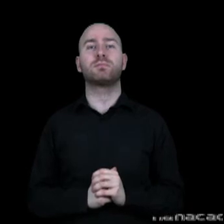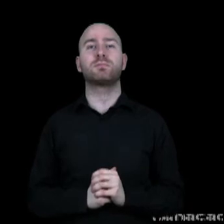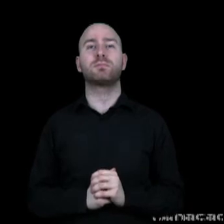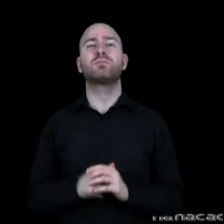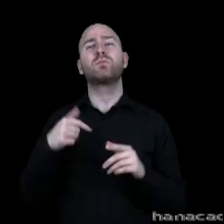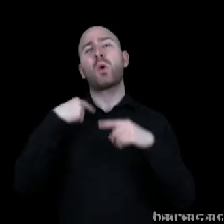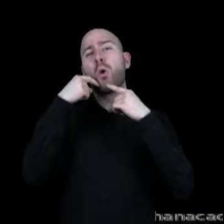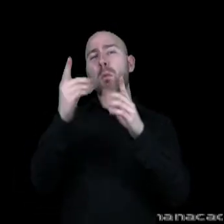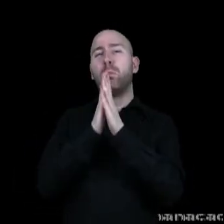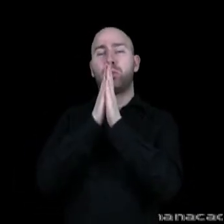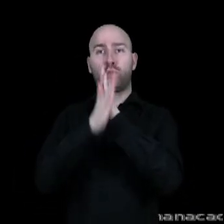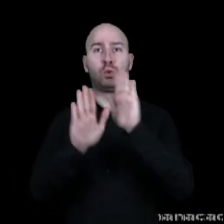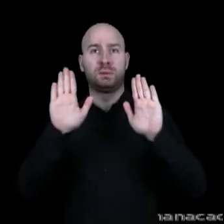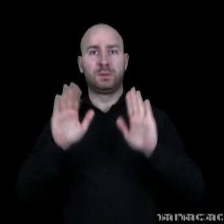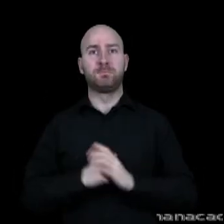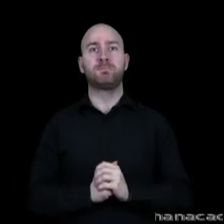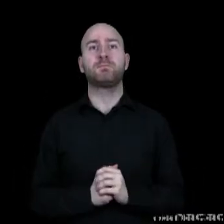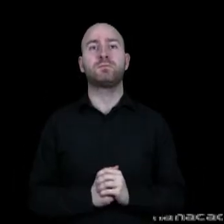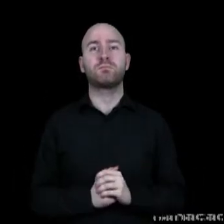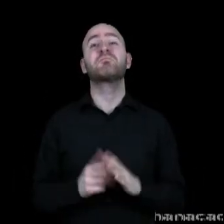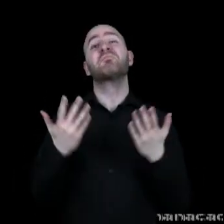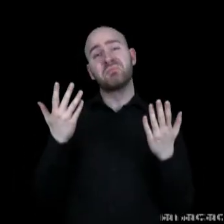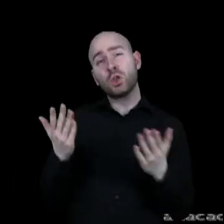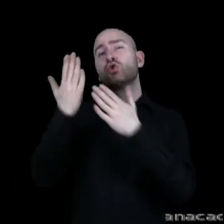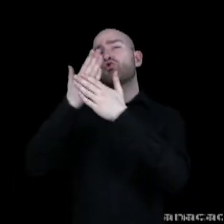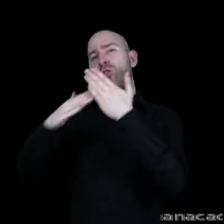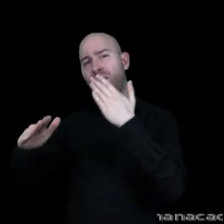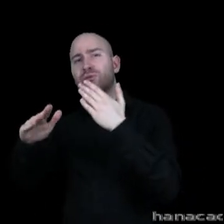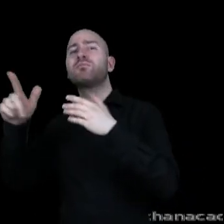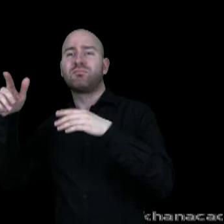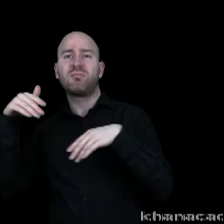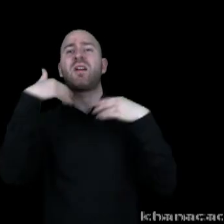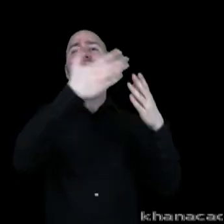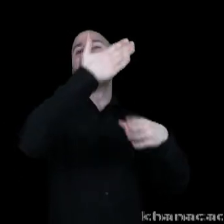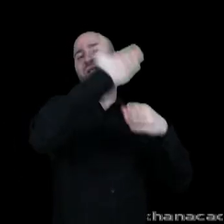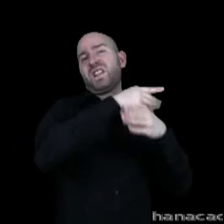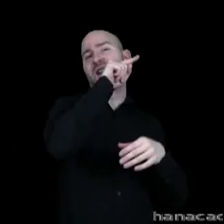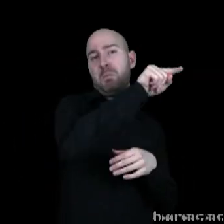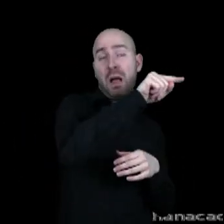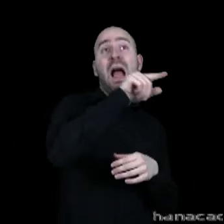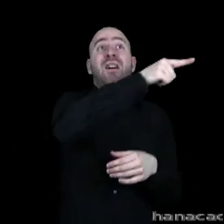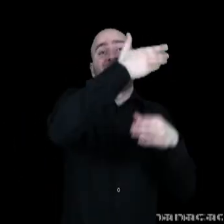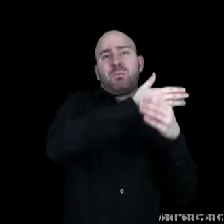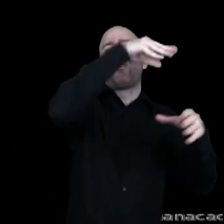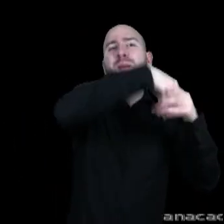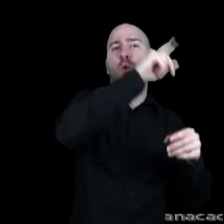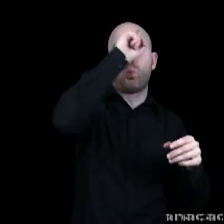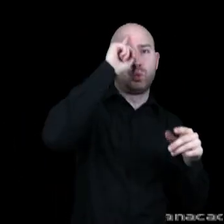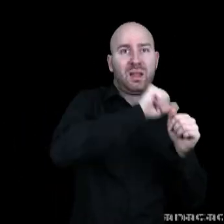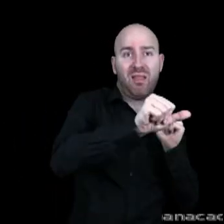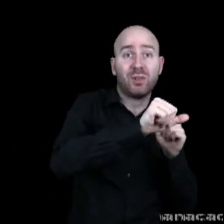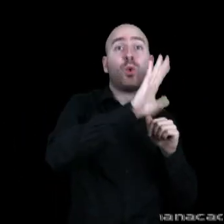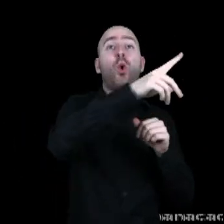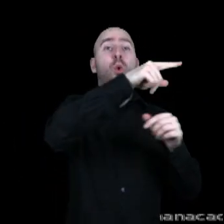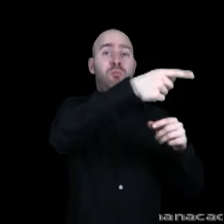Upraszczając, można by powiedzieć, owszem, część trafia do firm, ale firmy przecież należą do ludzi,